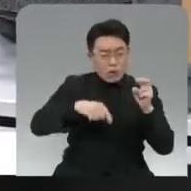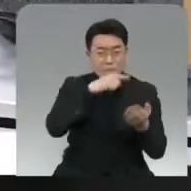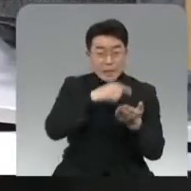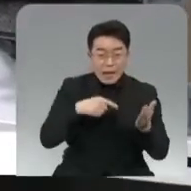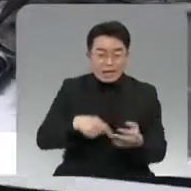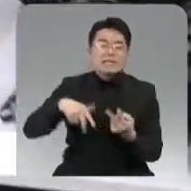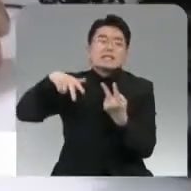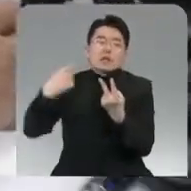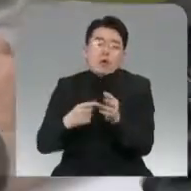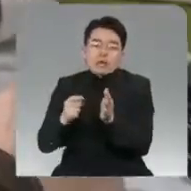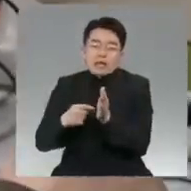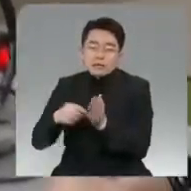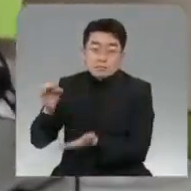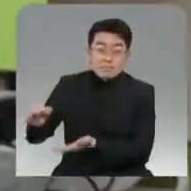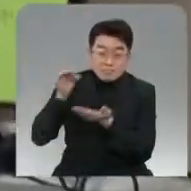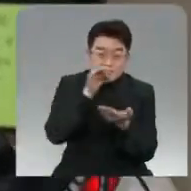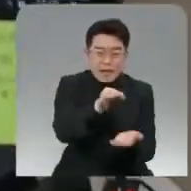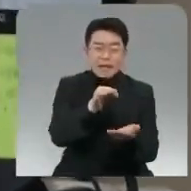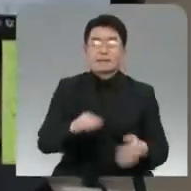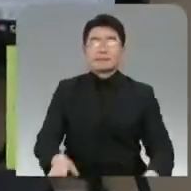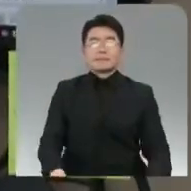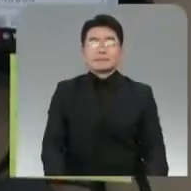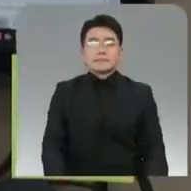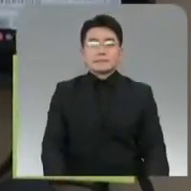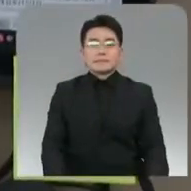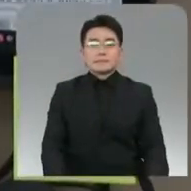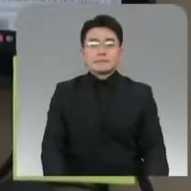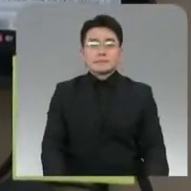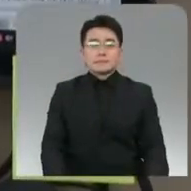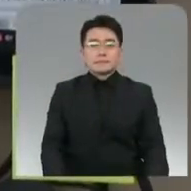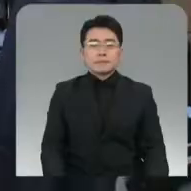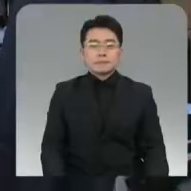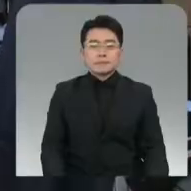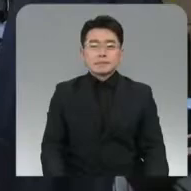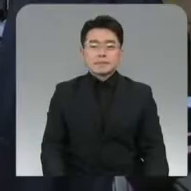получили более четырех запроса в помощи